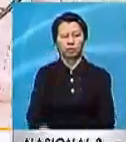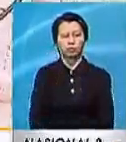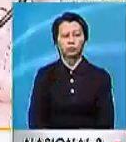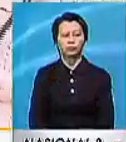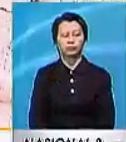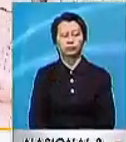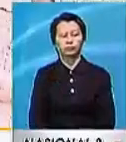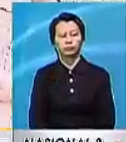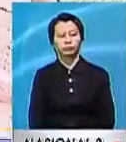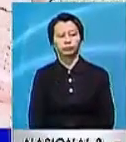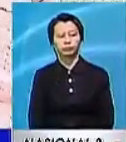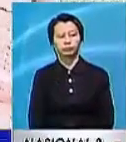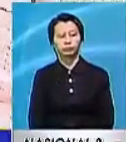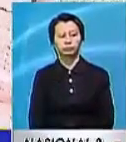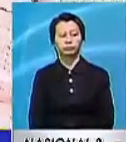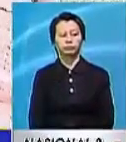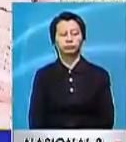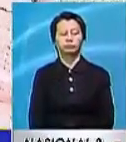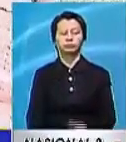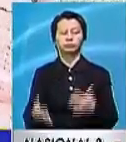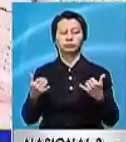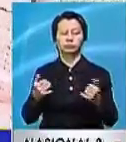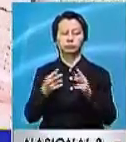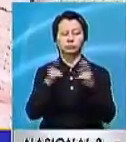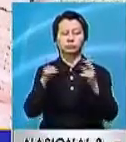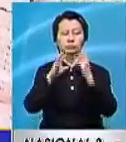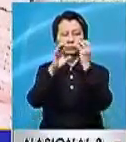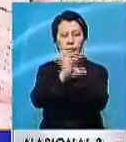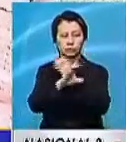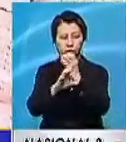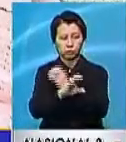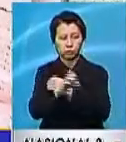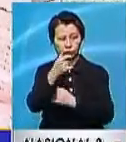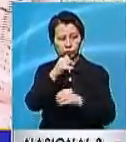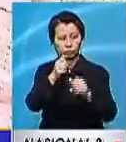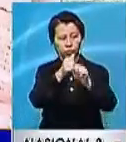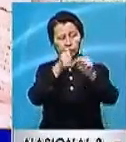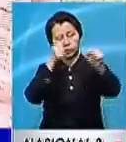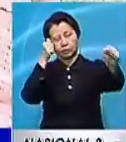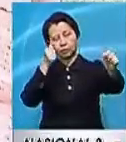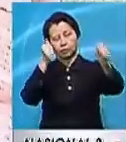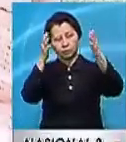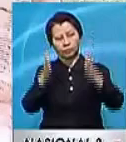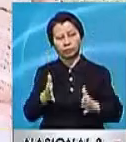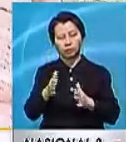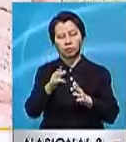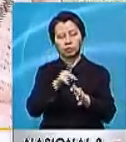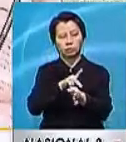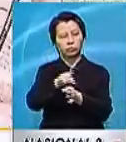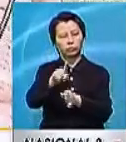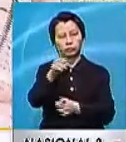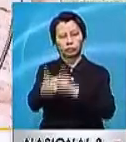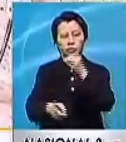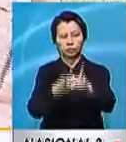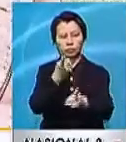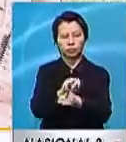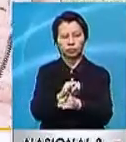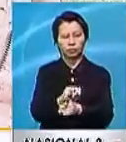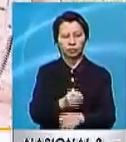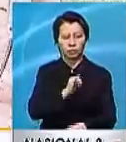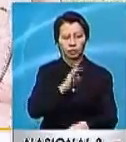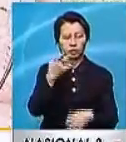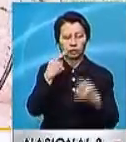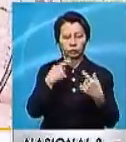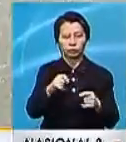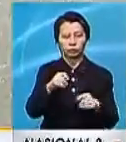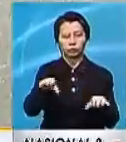nanti tidak mencabar juga semua pemanah yang profesional dunia. Saya akan try buat